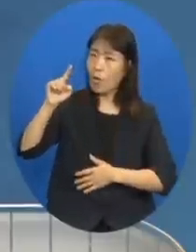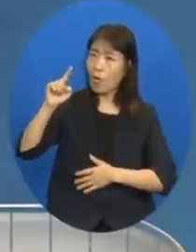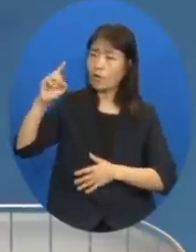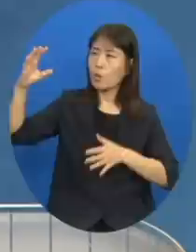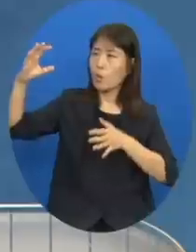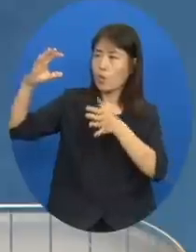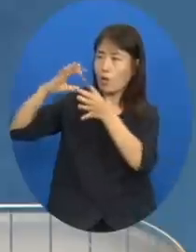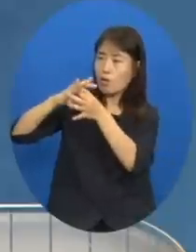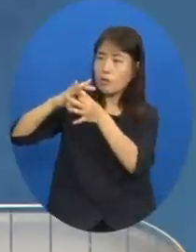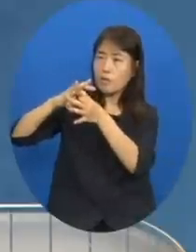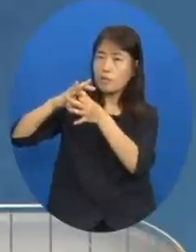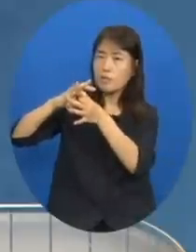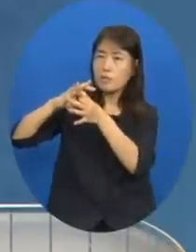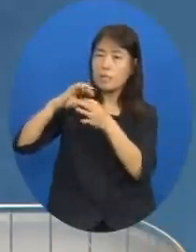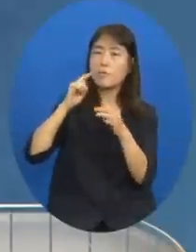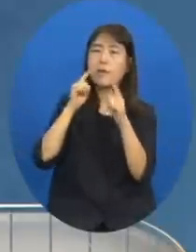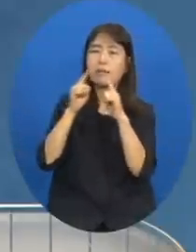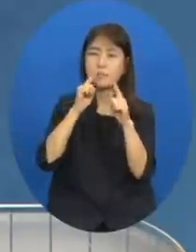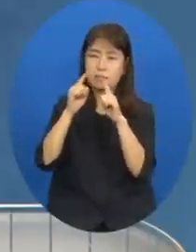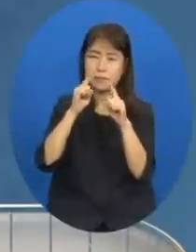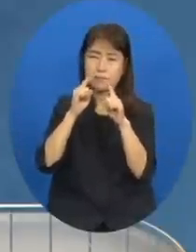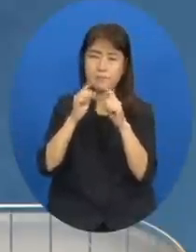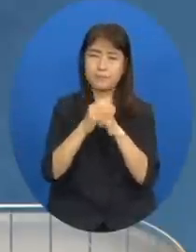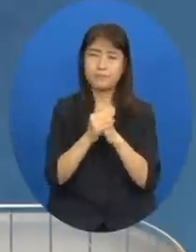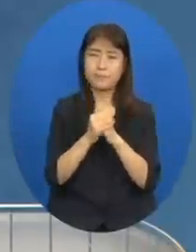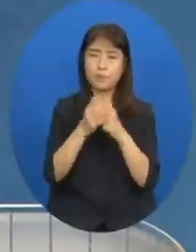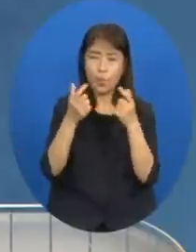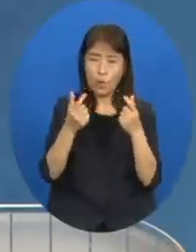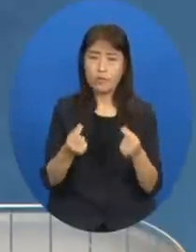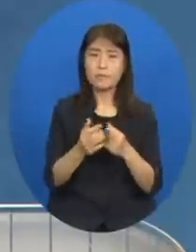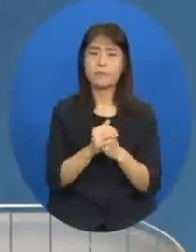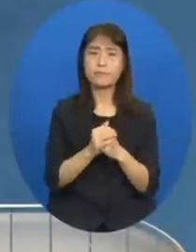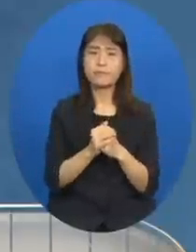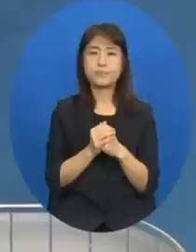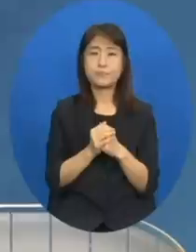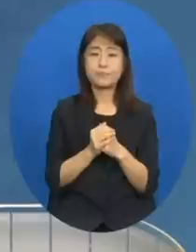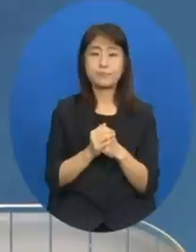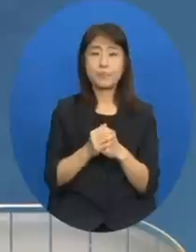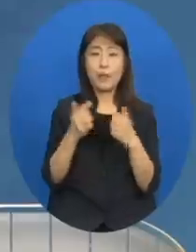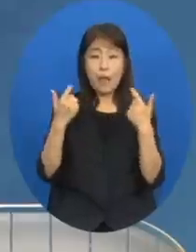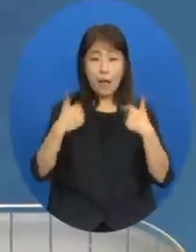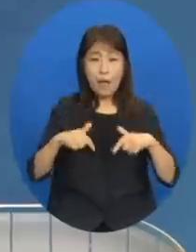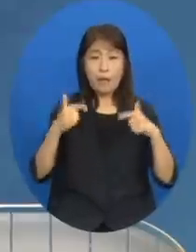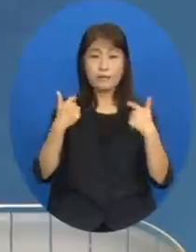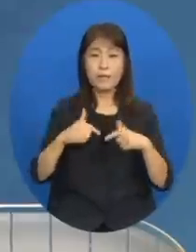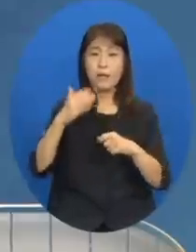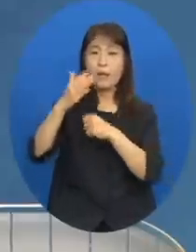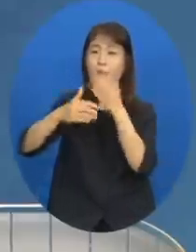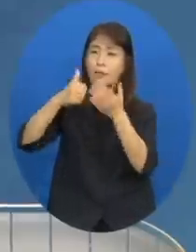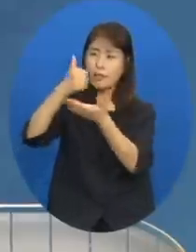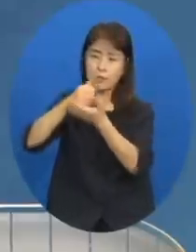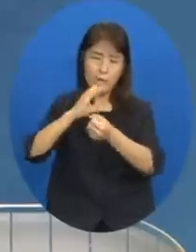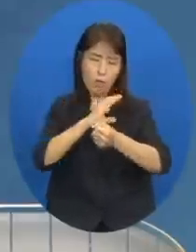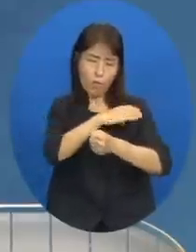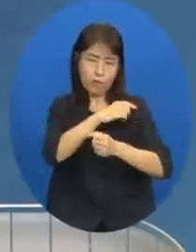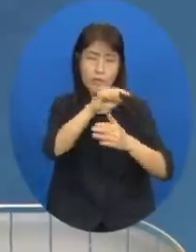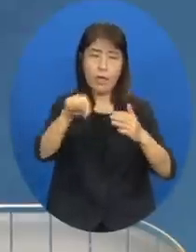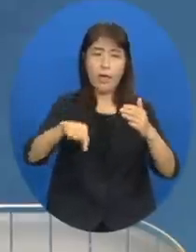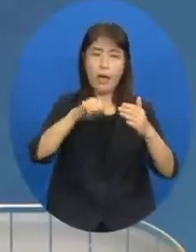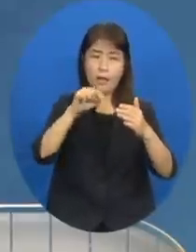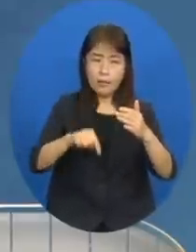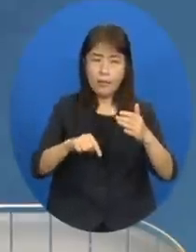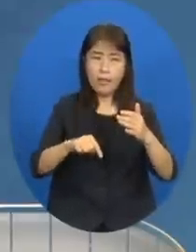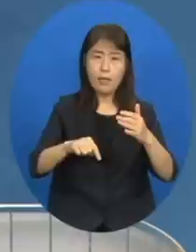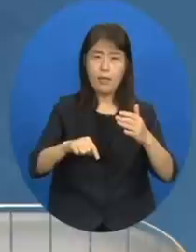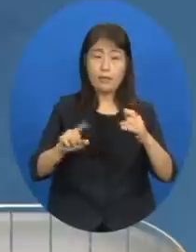말씀하신 것과 사실 같은 맥락인 거죠 우리가 항상 하나님의 권위 안에 있으면